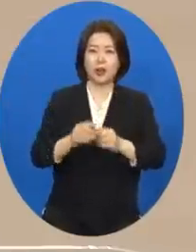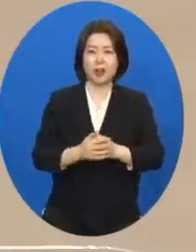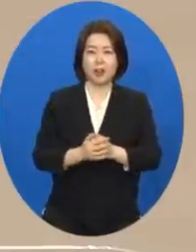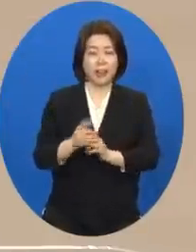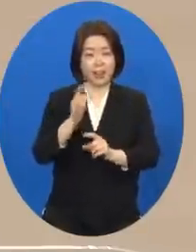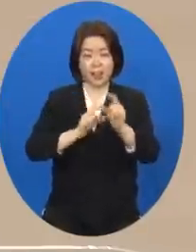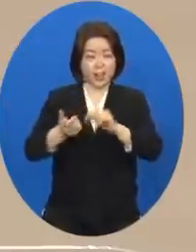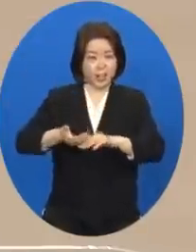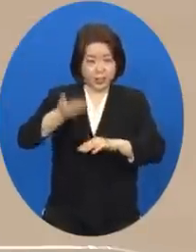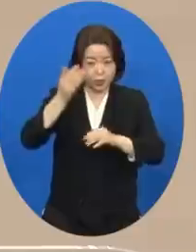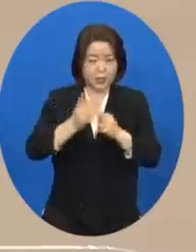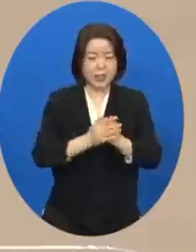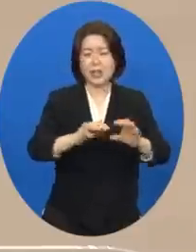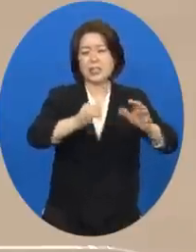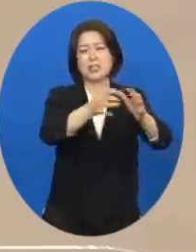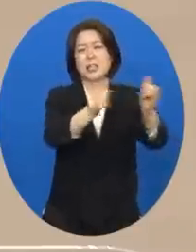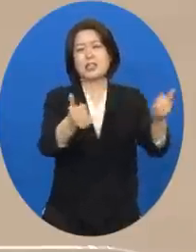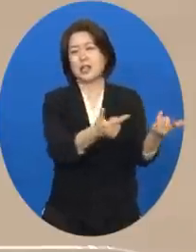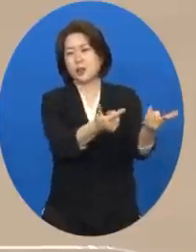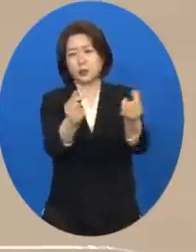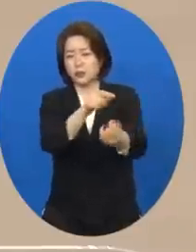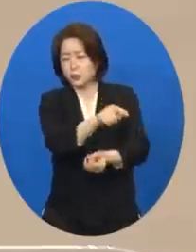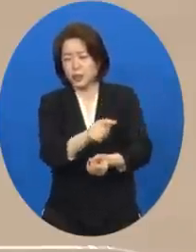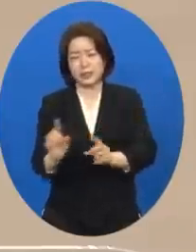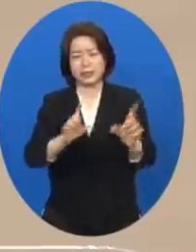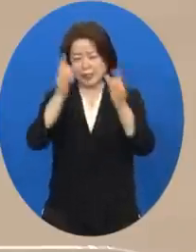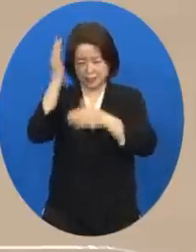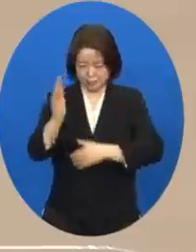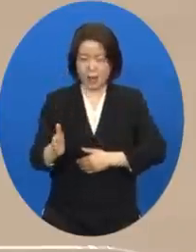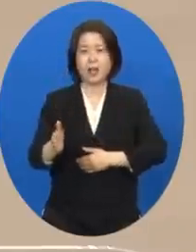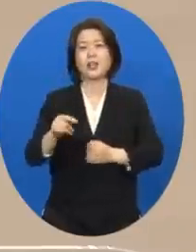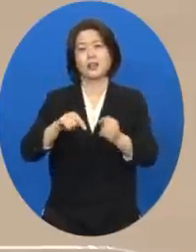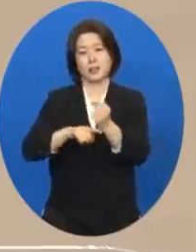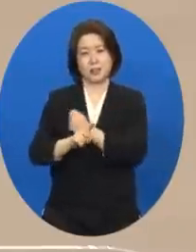이상 세상 사람들처럼 살지 말라는